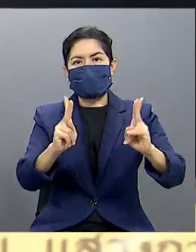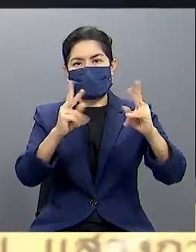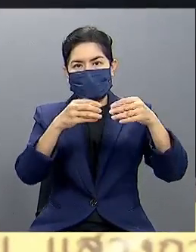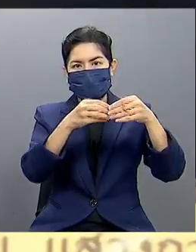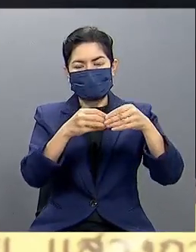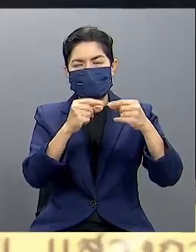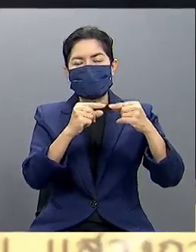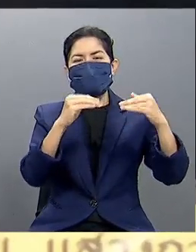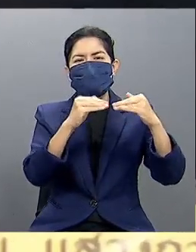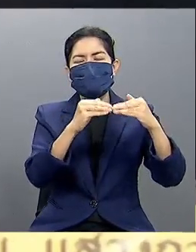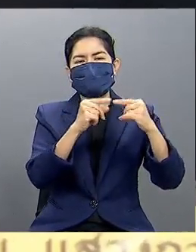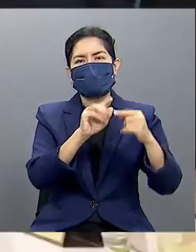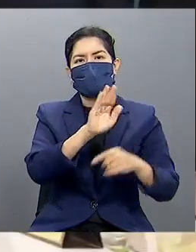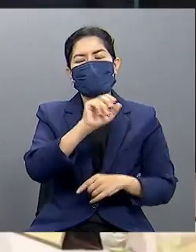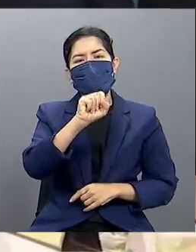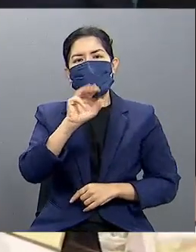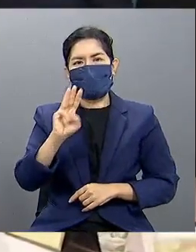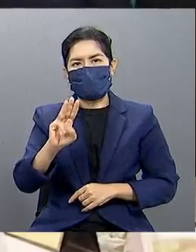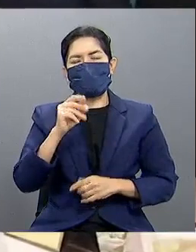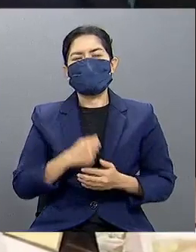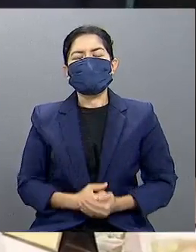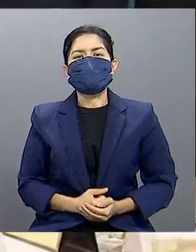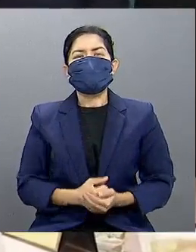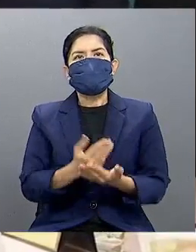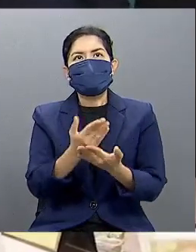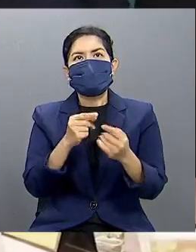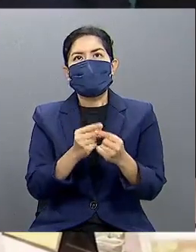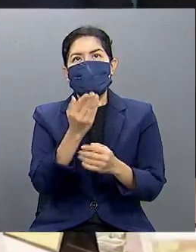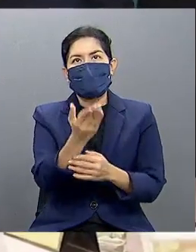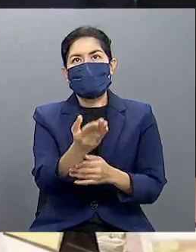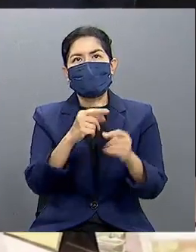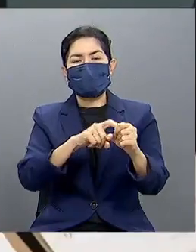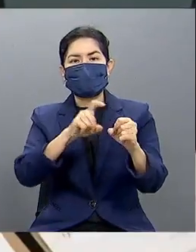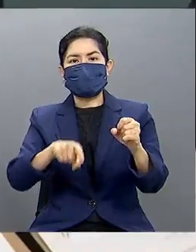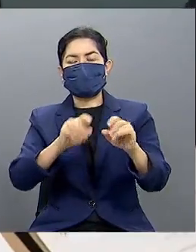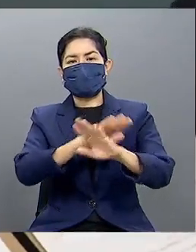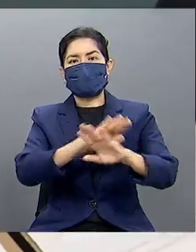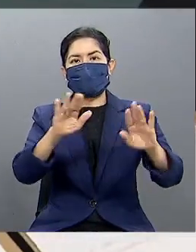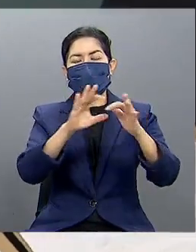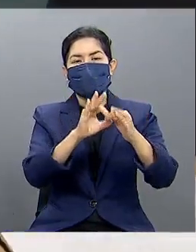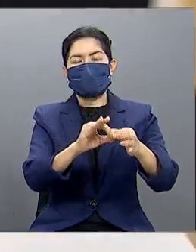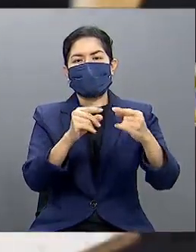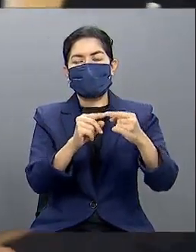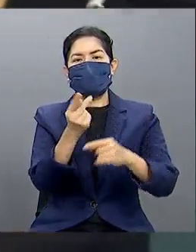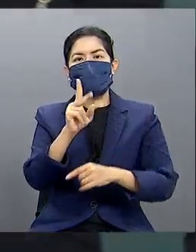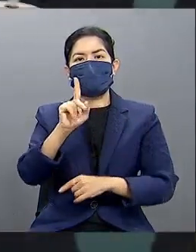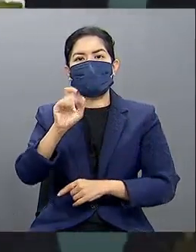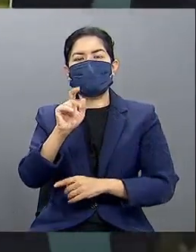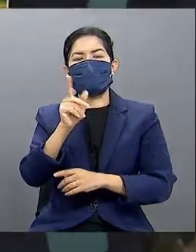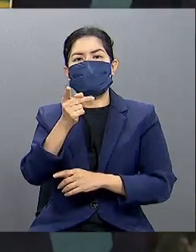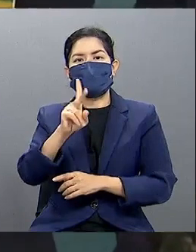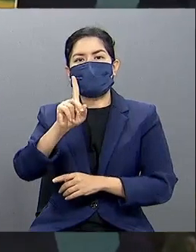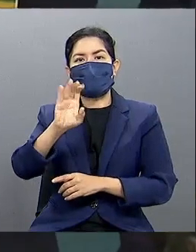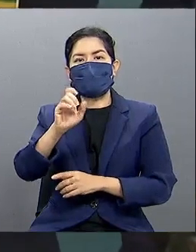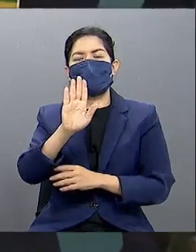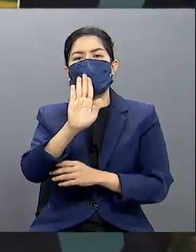คุ้มครองผู้บริโภคของวุฒิสภาขอให้ถอนเรื่องคดีแตงโมออกไปเนื่องจากนางพนิดามองว่าในขณะนี้กรรมาธิการกำลังแทรก